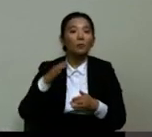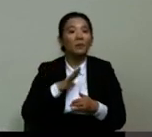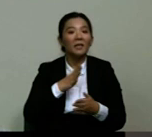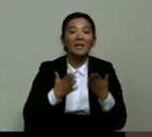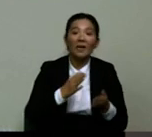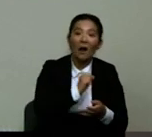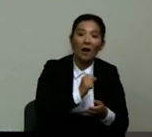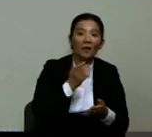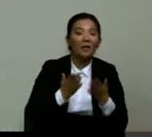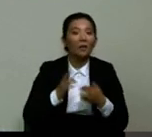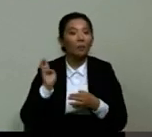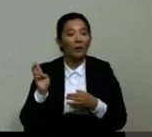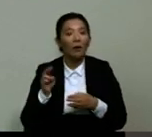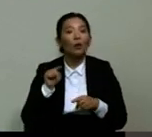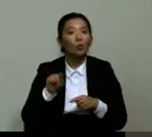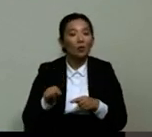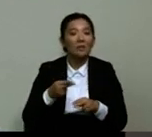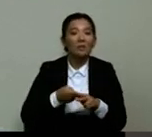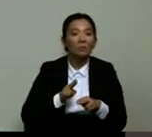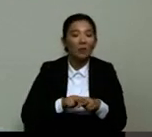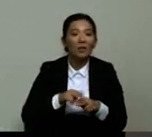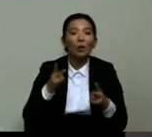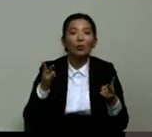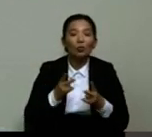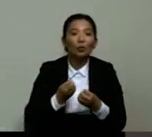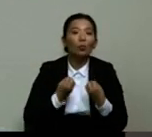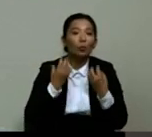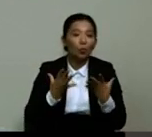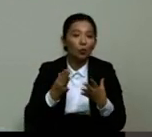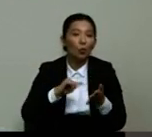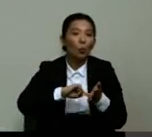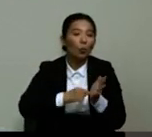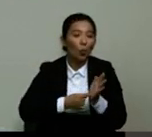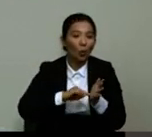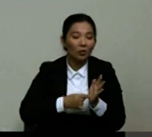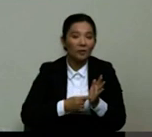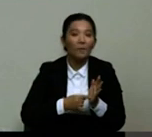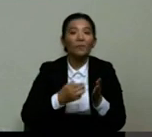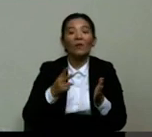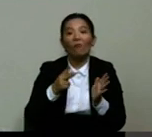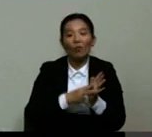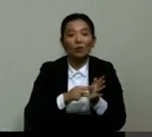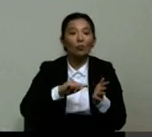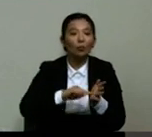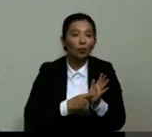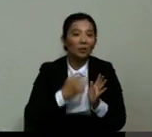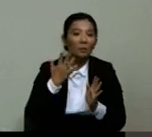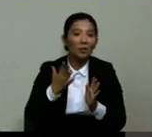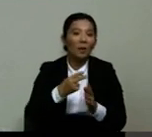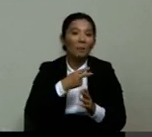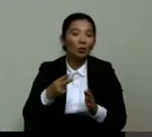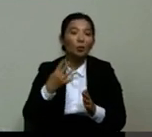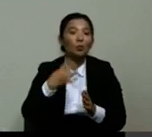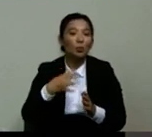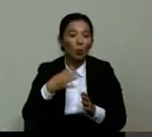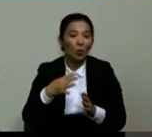А, или Б. То есть в этом случае надо их просто умножить. 8 умножить на 5 –